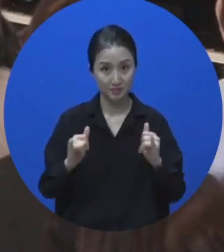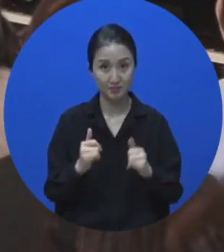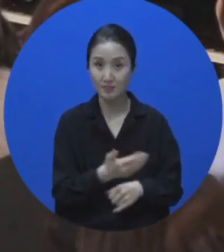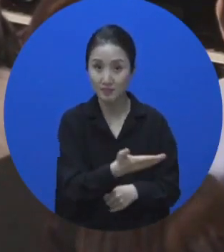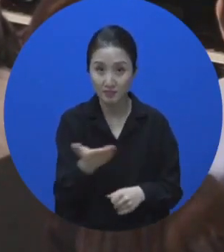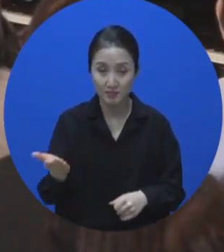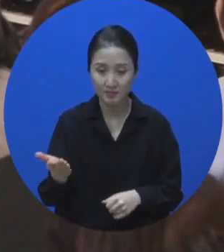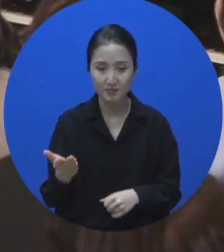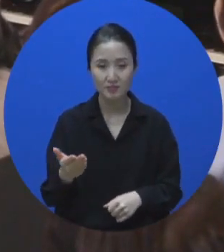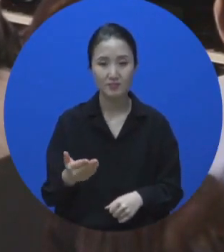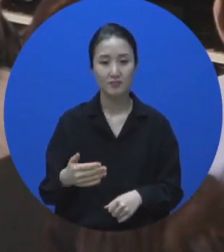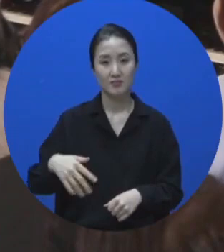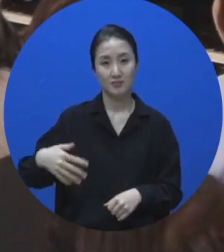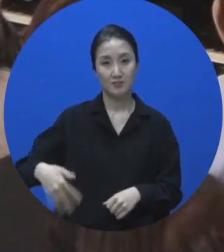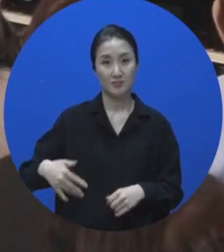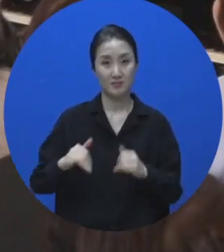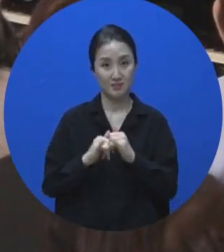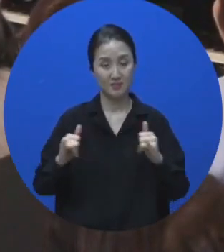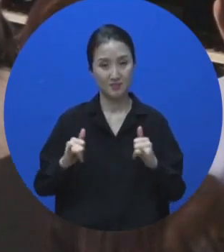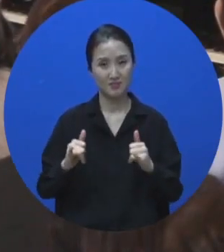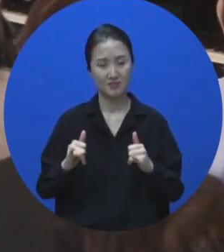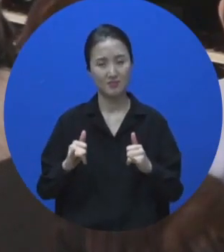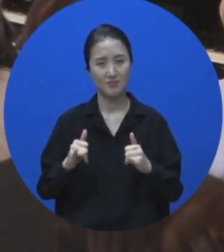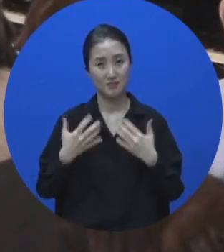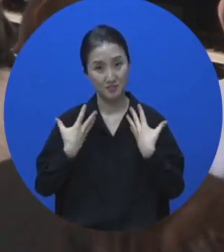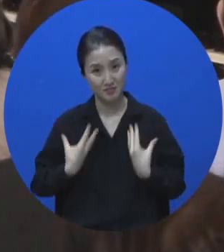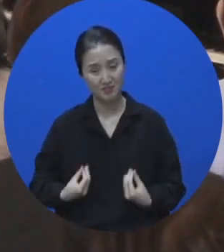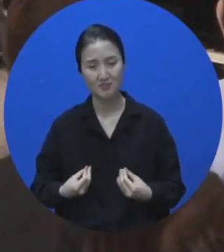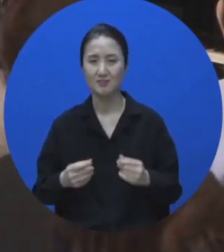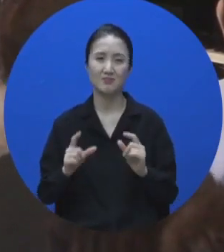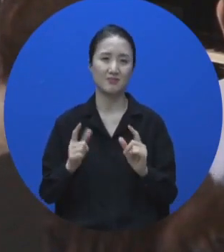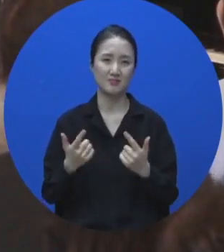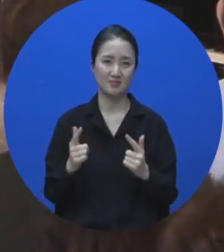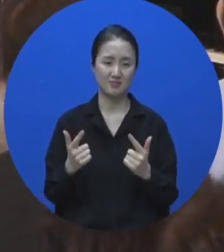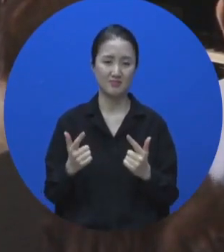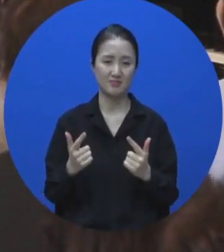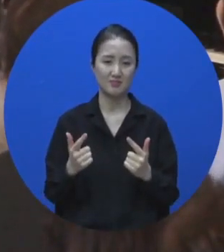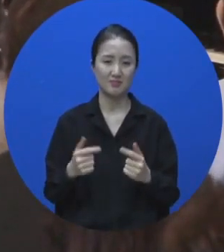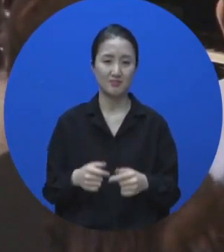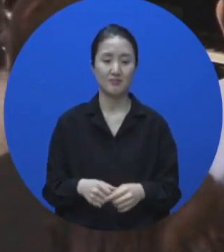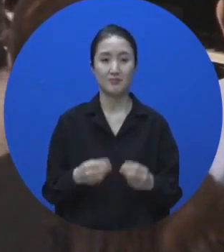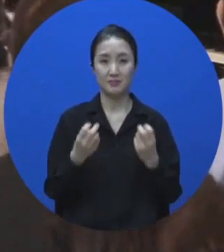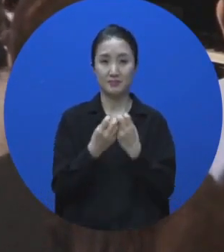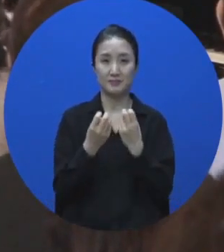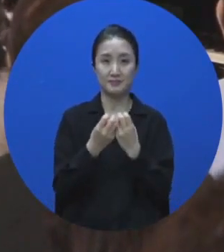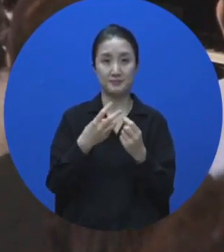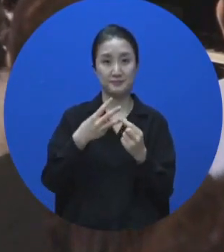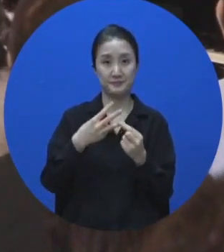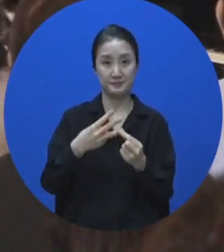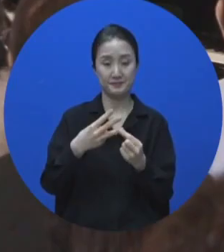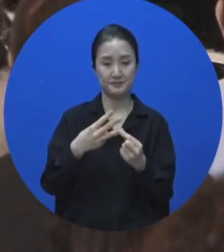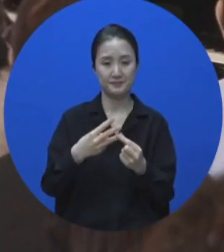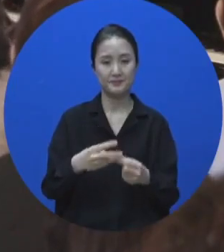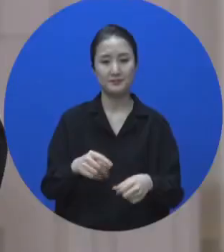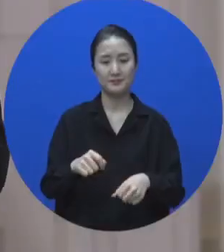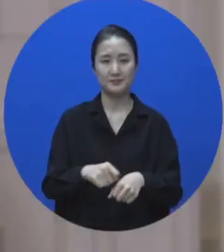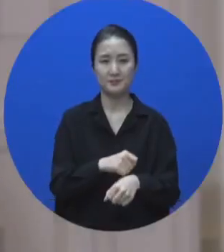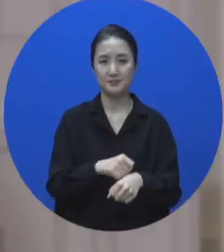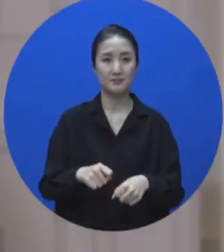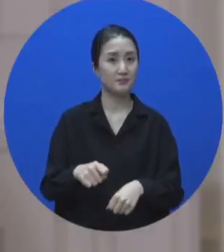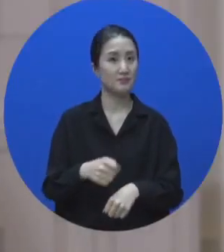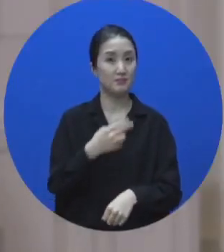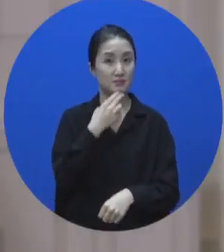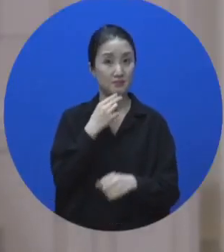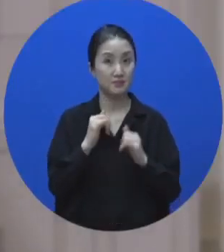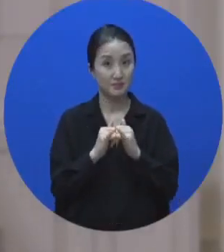특별한 사람이 되었나요 특별한 사람이 안 된 사람이 이렇게 좌절 해야되나요 아닙니다 이번에는 세 번째